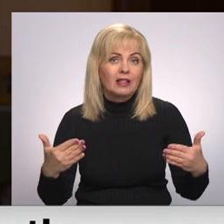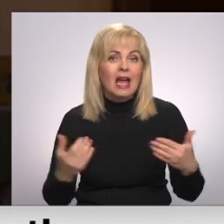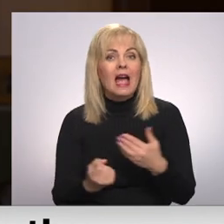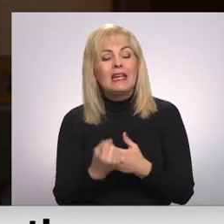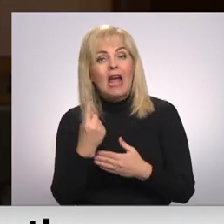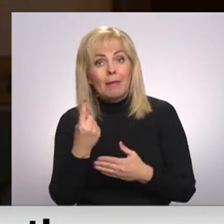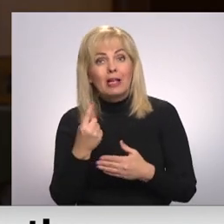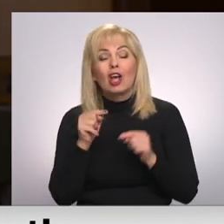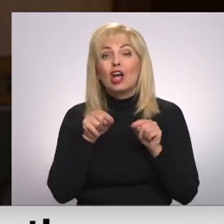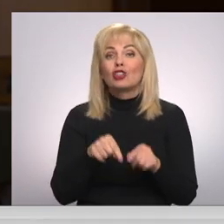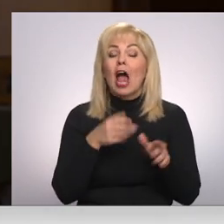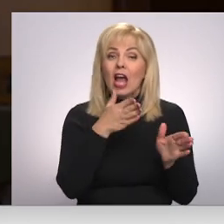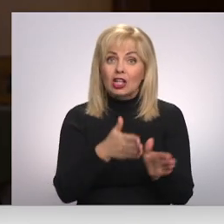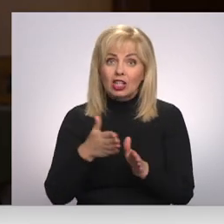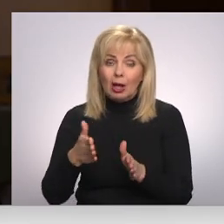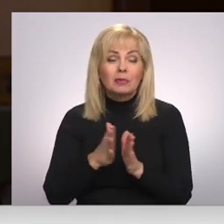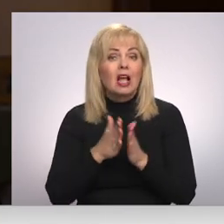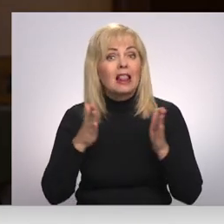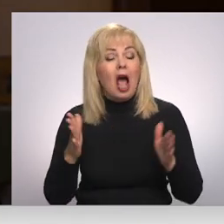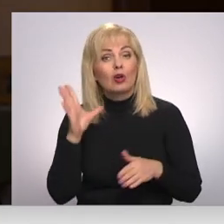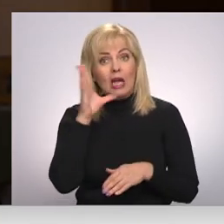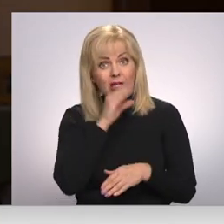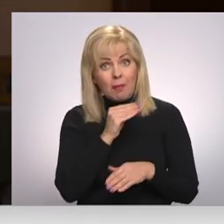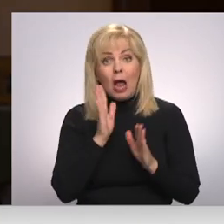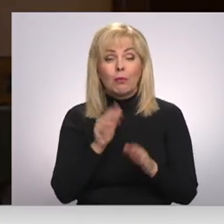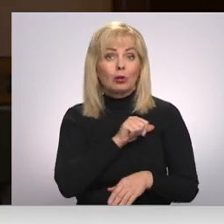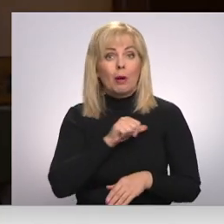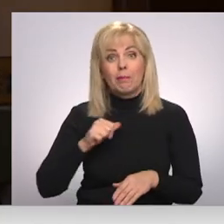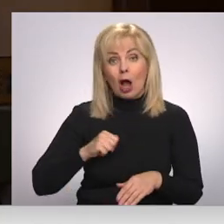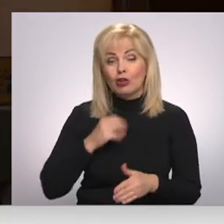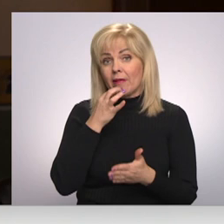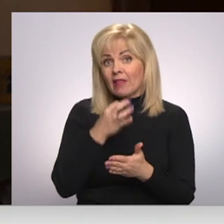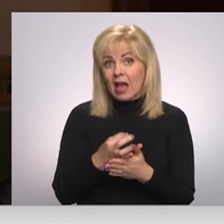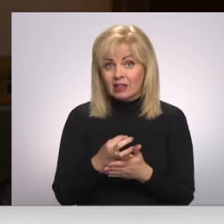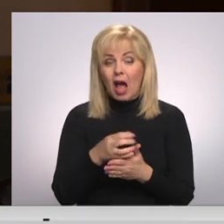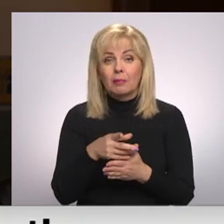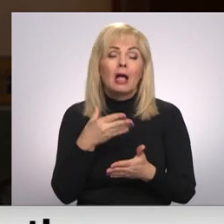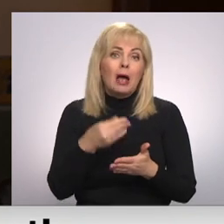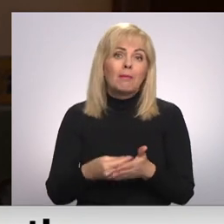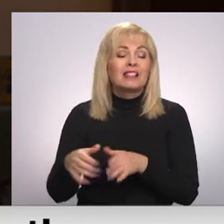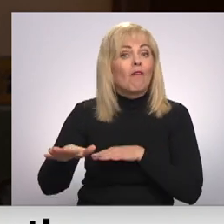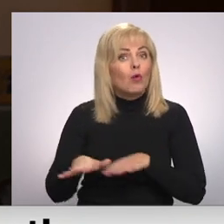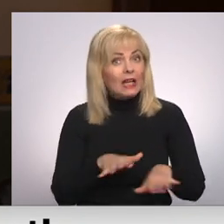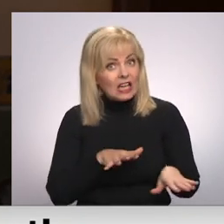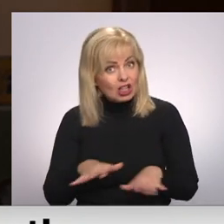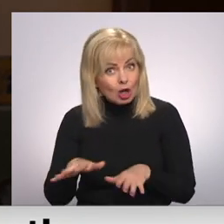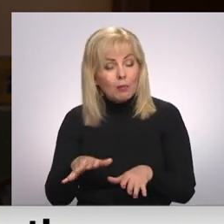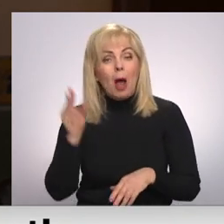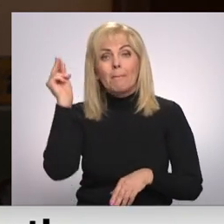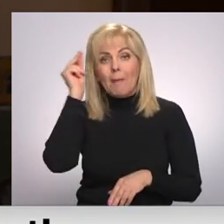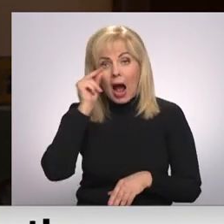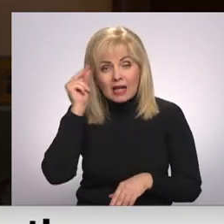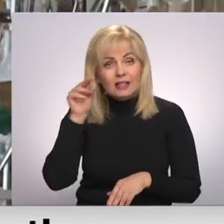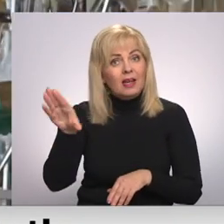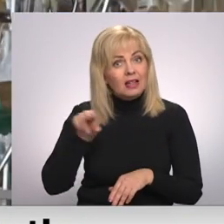Tādās slimnīcās ir daudz lielākas iespējas būt pašam, nest atbildību par savām rīcībām un mācīties